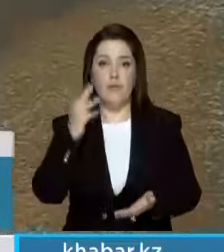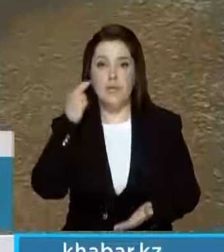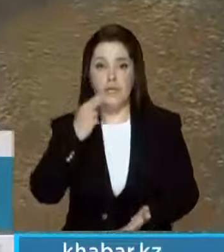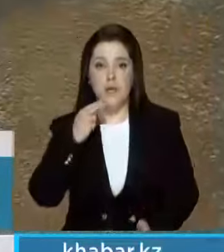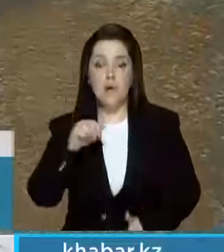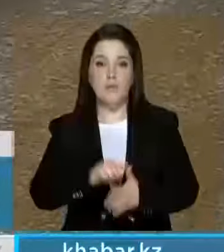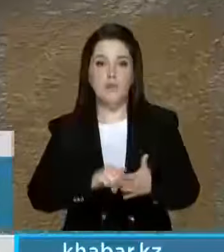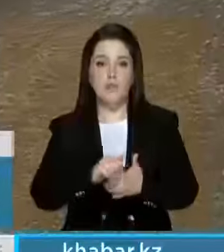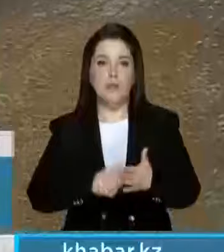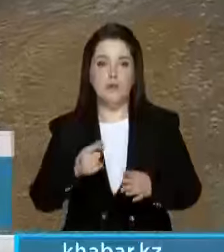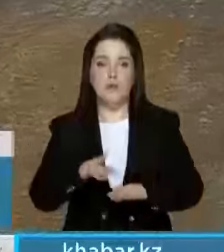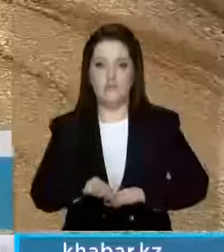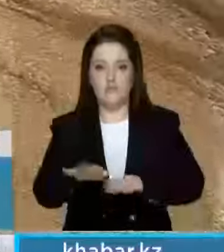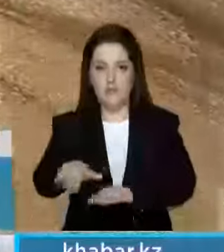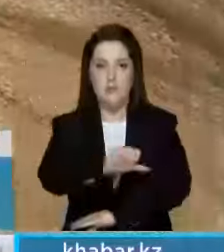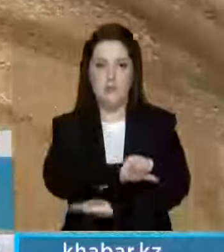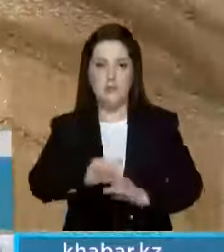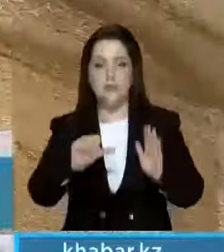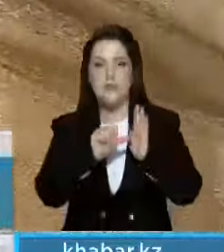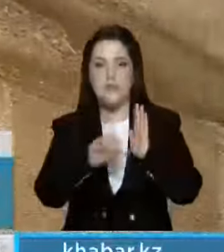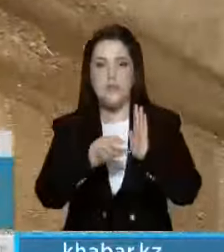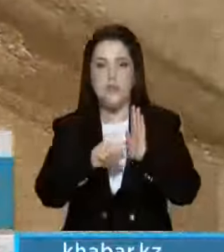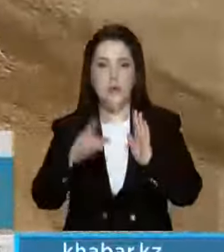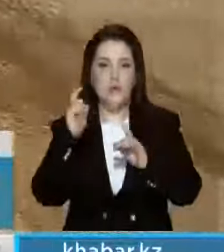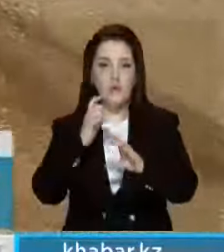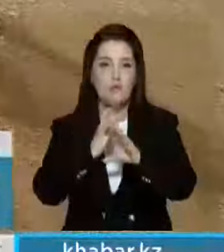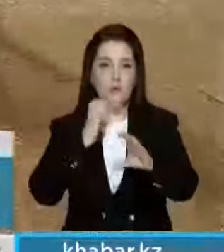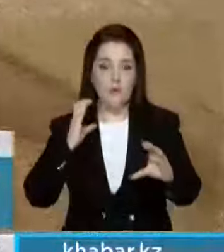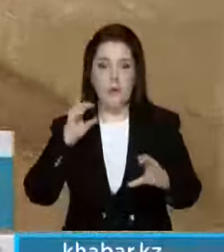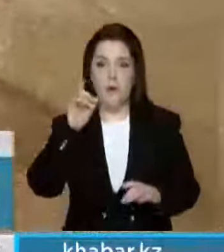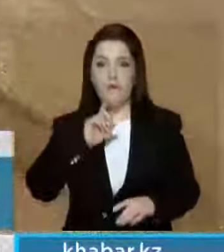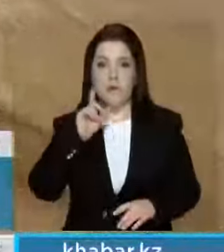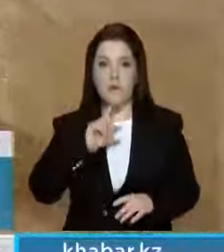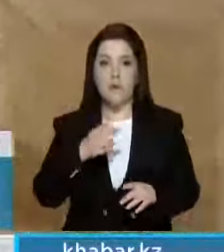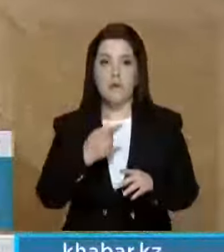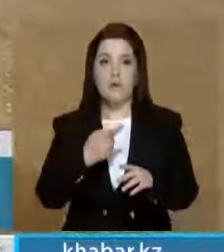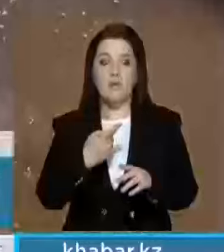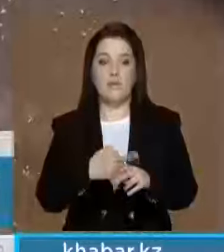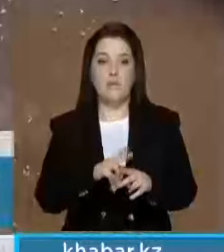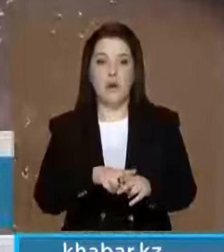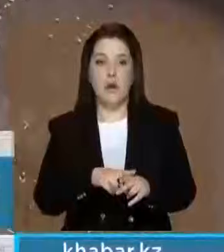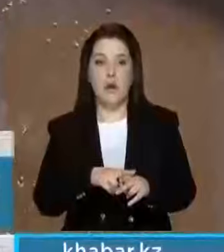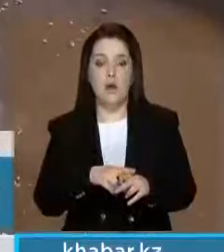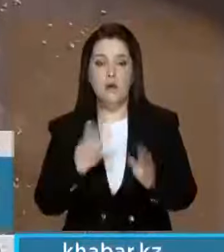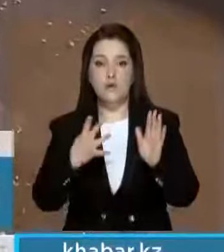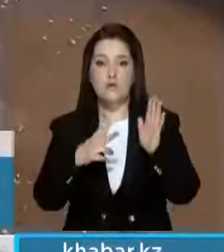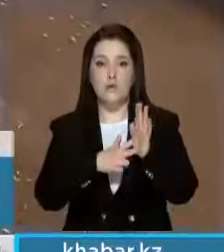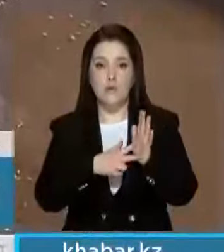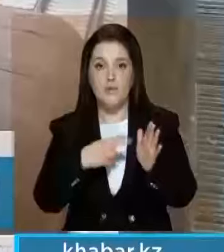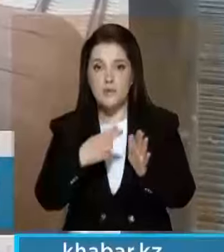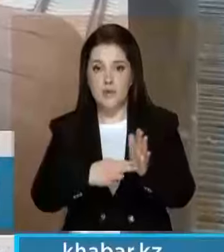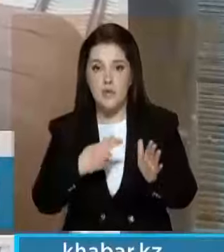Причиной стало скопление на границе больше 6 тысяч груженных вагонов. Временно отставлены от движения